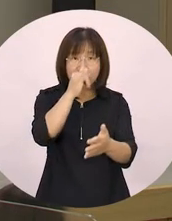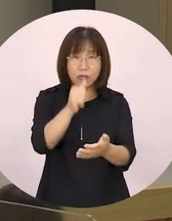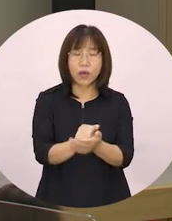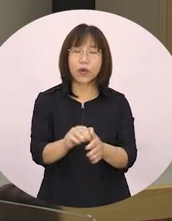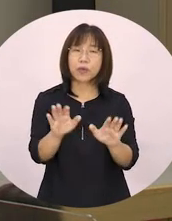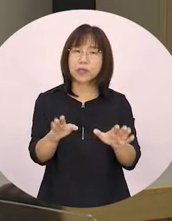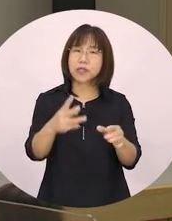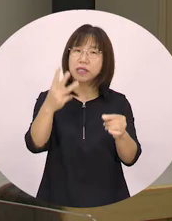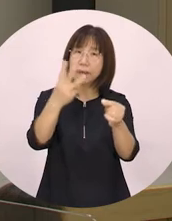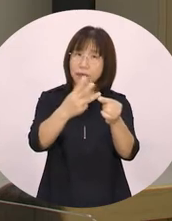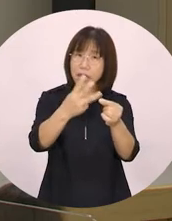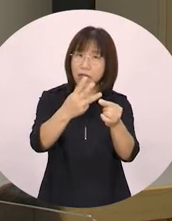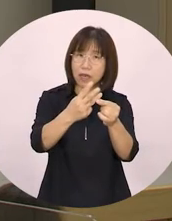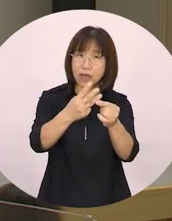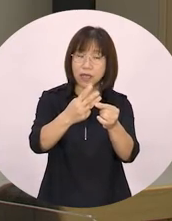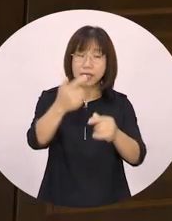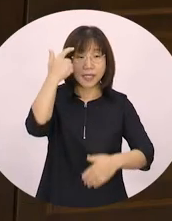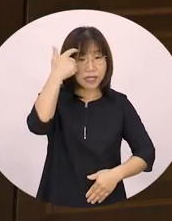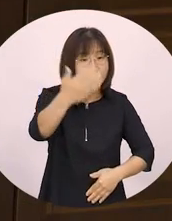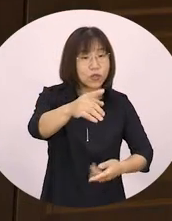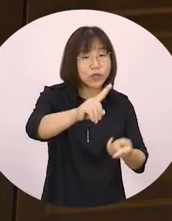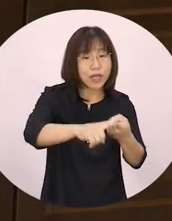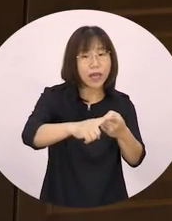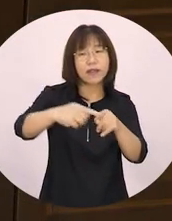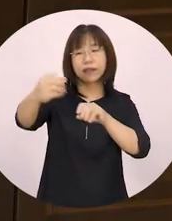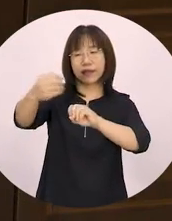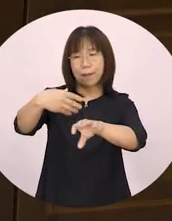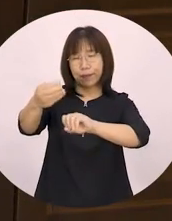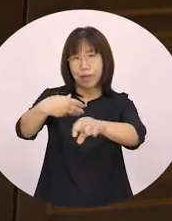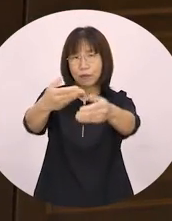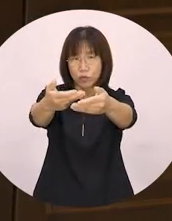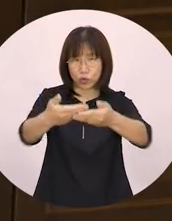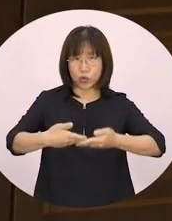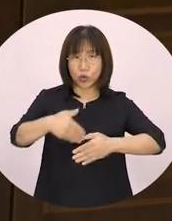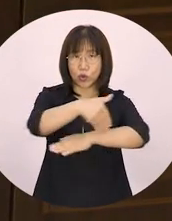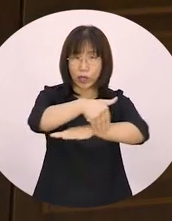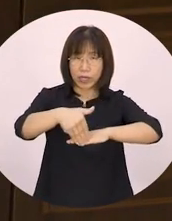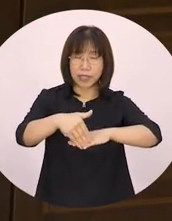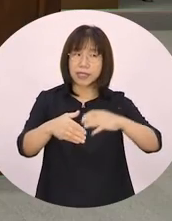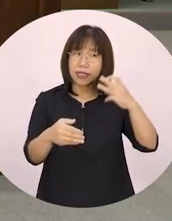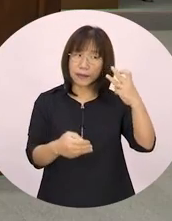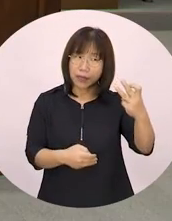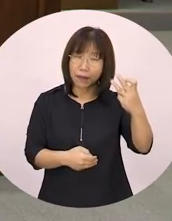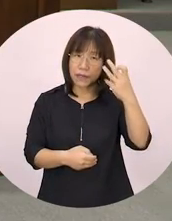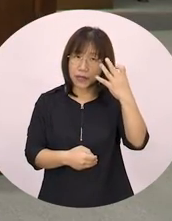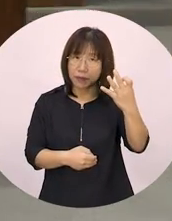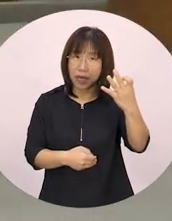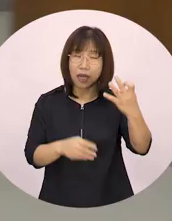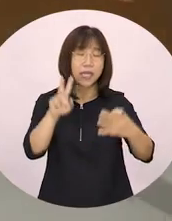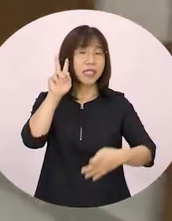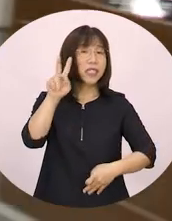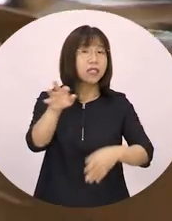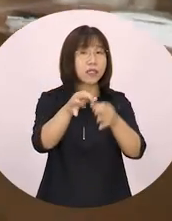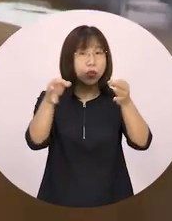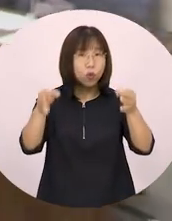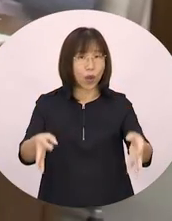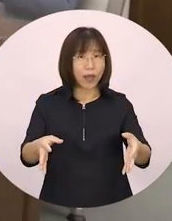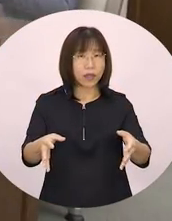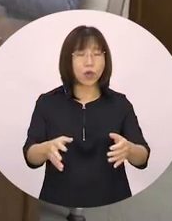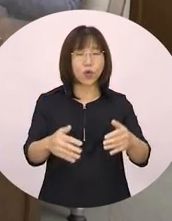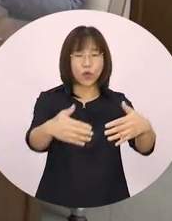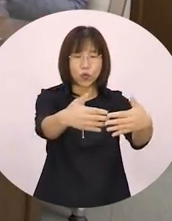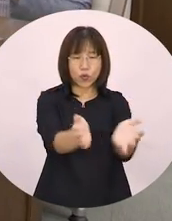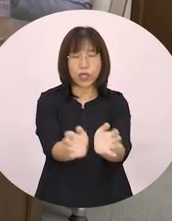본회의에서 는 구정질문 에 대한 집행부의 답변 있을 예정이며 13일과 14일 이틀간 은